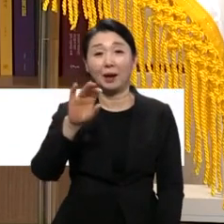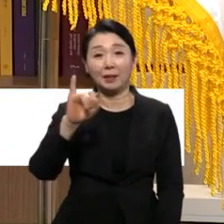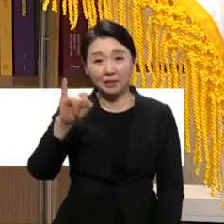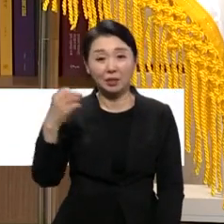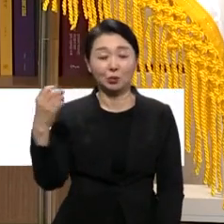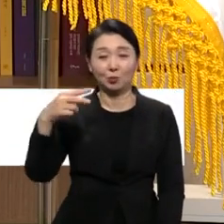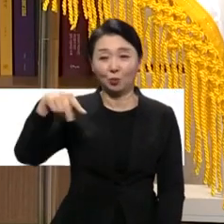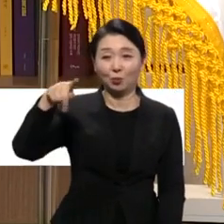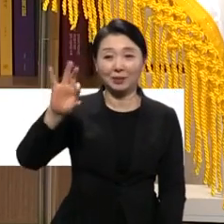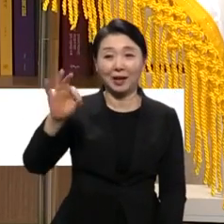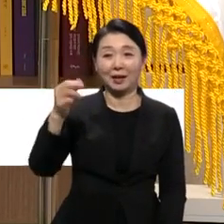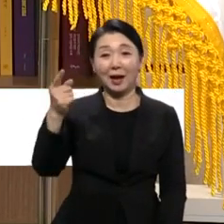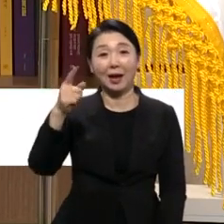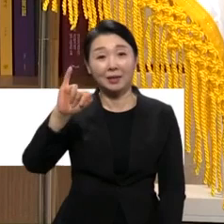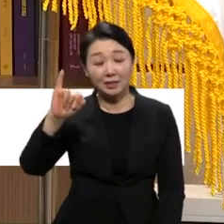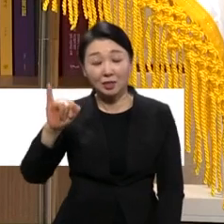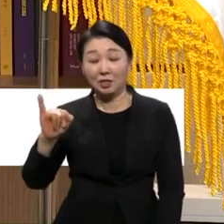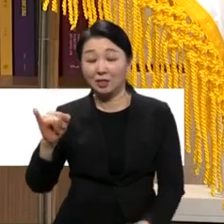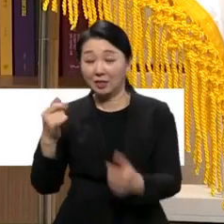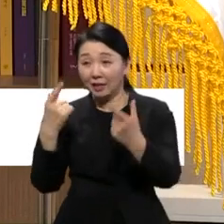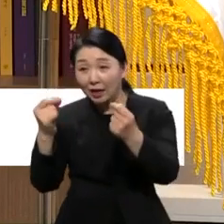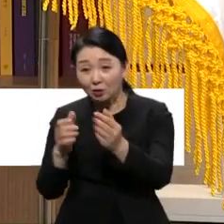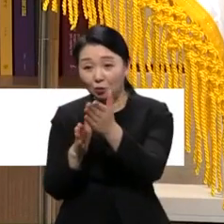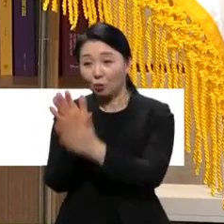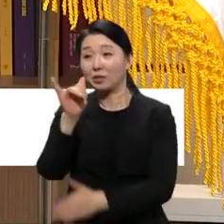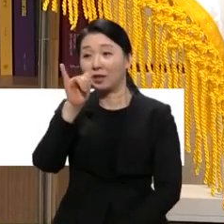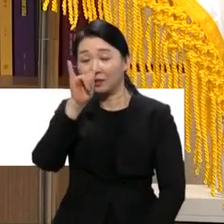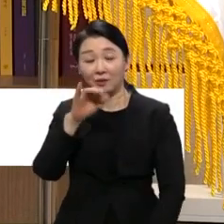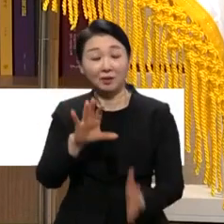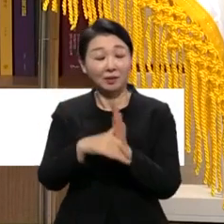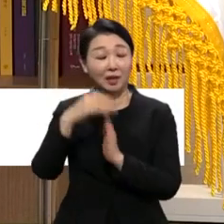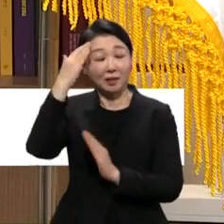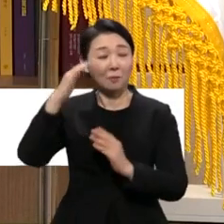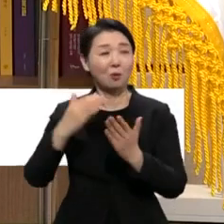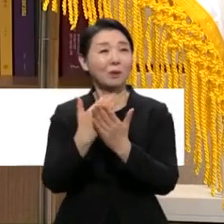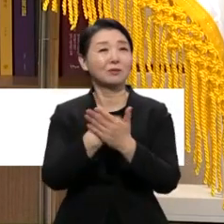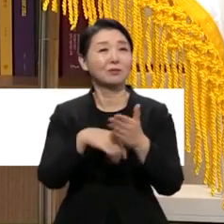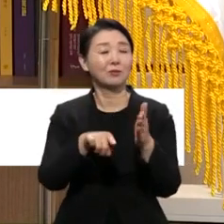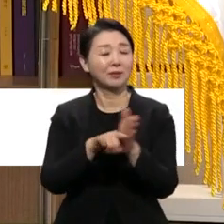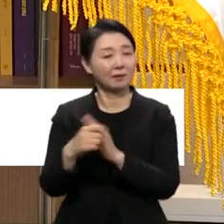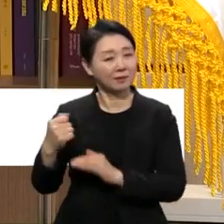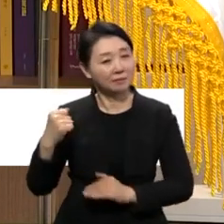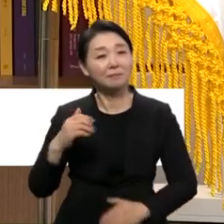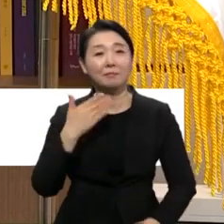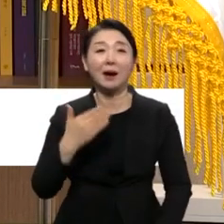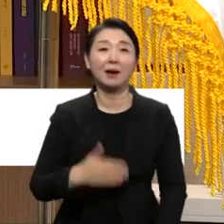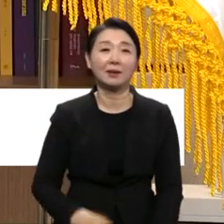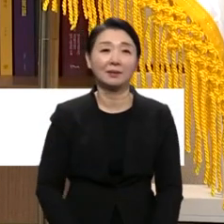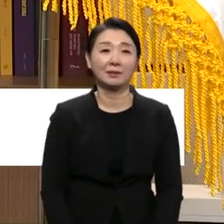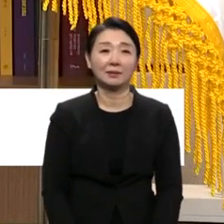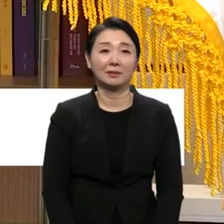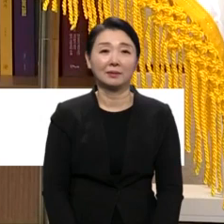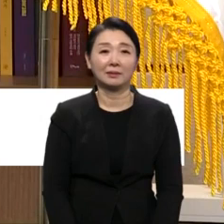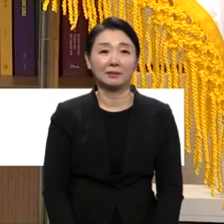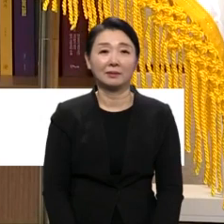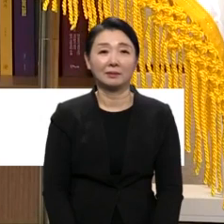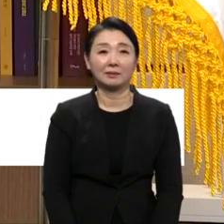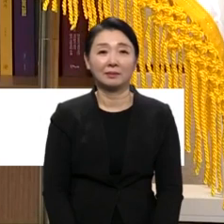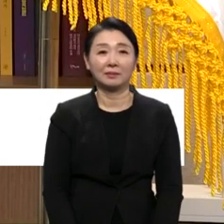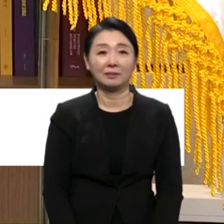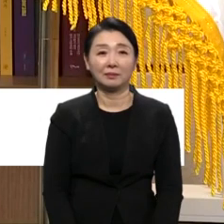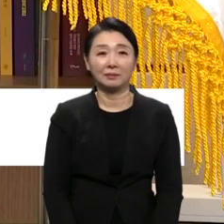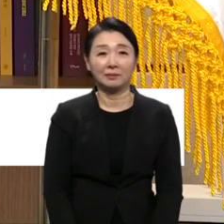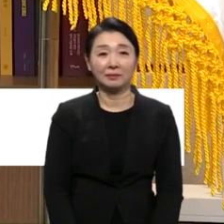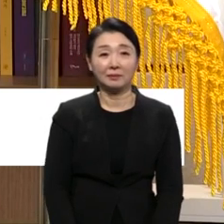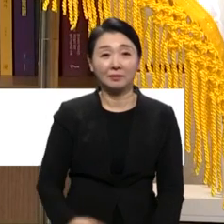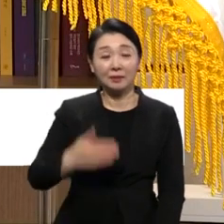하나 더 있다면 그것은 대한민국의 도약을 위해서도 엄청나게 큰 힘이 될 것입니다. 또 지금